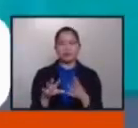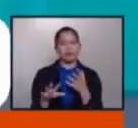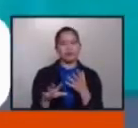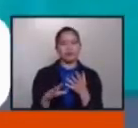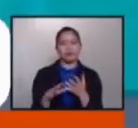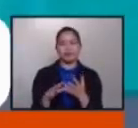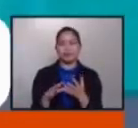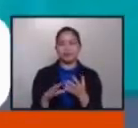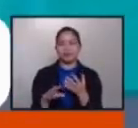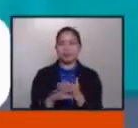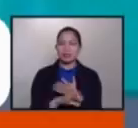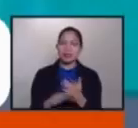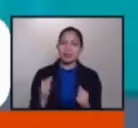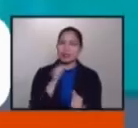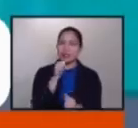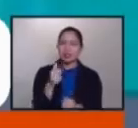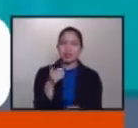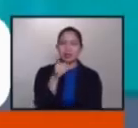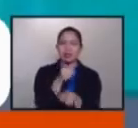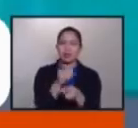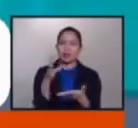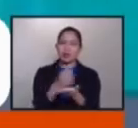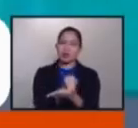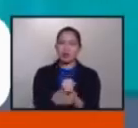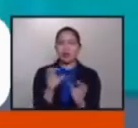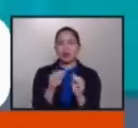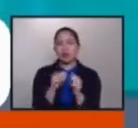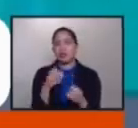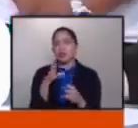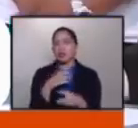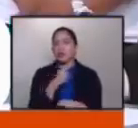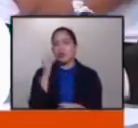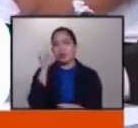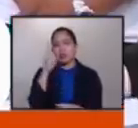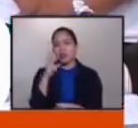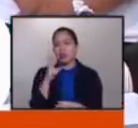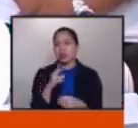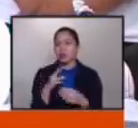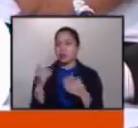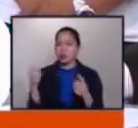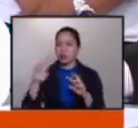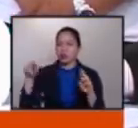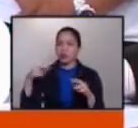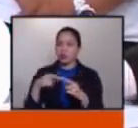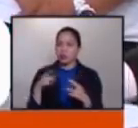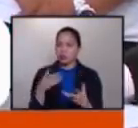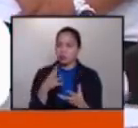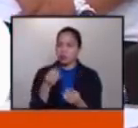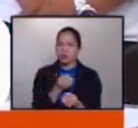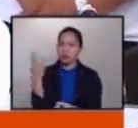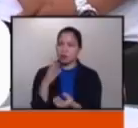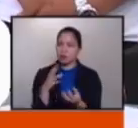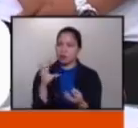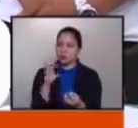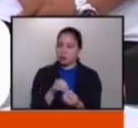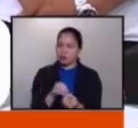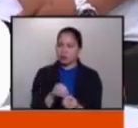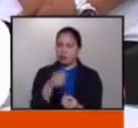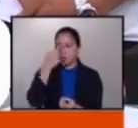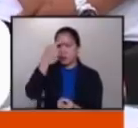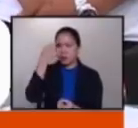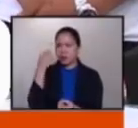aping-api. Hindi po binibigyan ng tamang pasahod ng kanilang agency. So sir, dyan na lang natin sila pag-ayusin, dyan na lang magkwentahan sa inyong tanggapan. Oo,